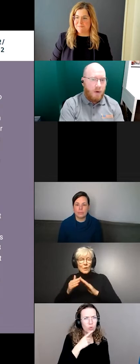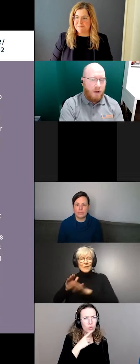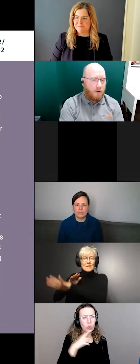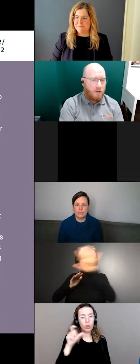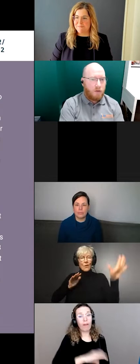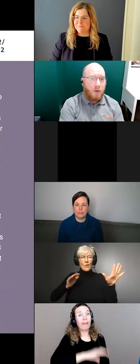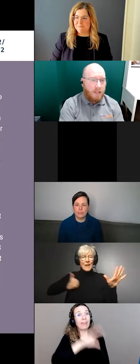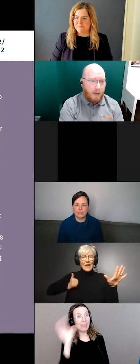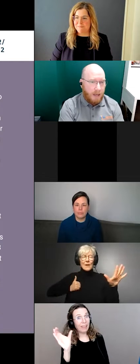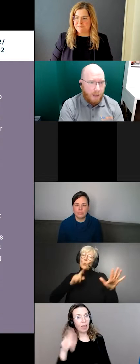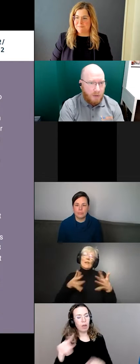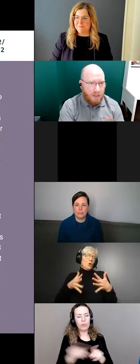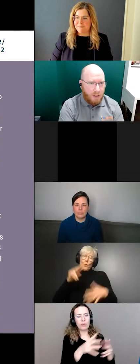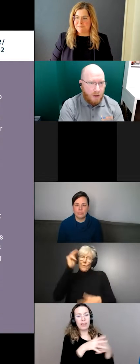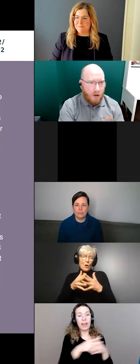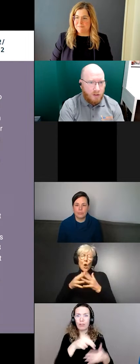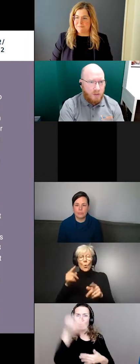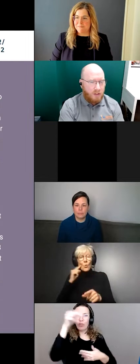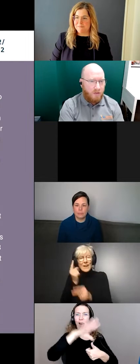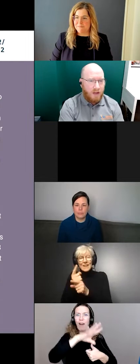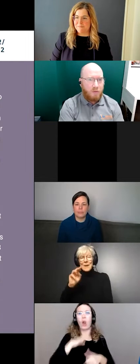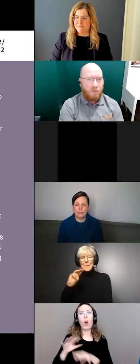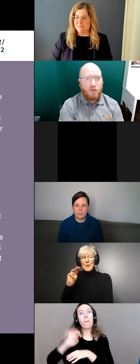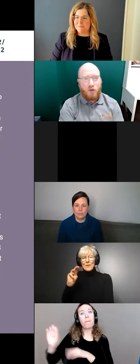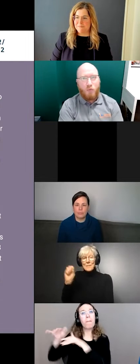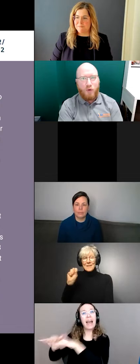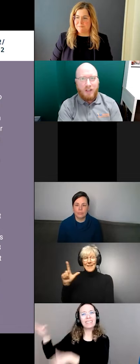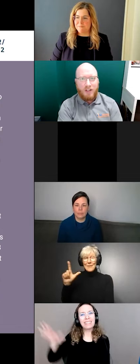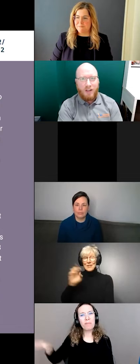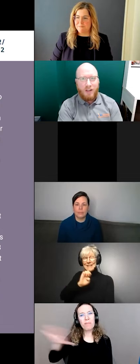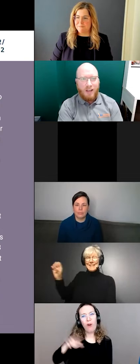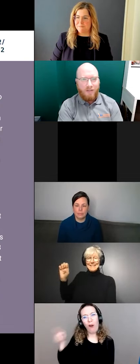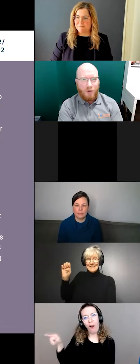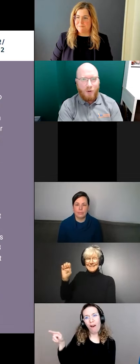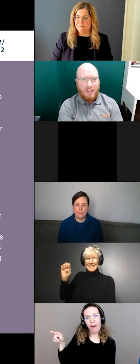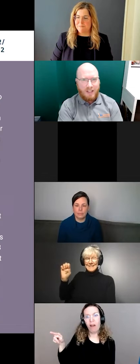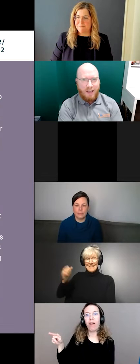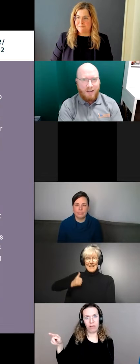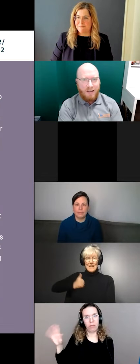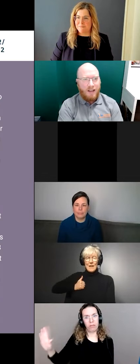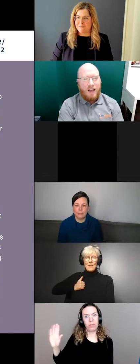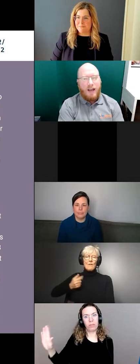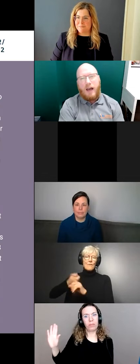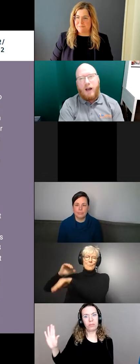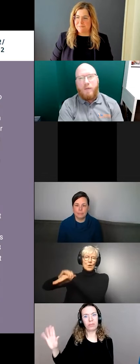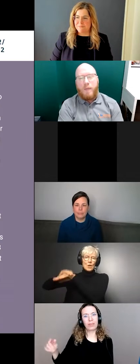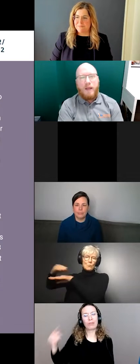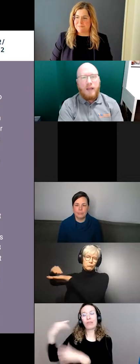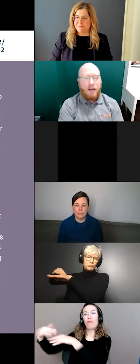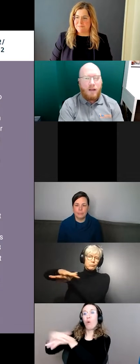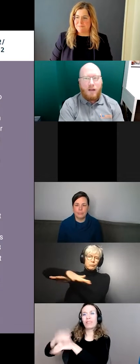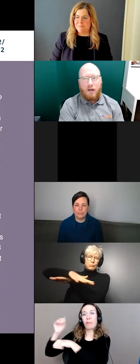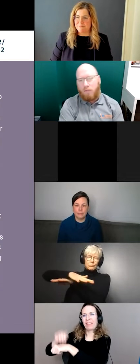always de la with communauté Canada, sourde or even au Canada et même en Amérique du Nord, parce qu'il y a les maritimes just very aussi, strong qui est